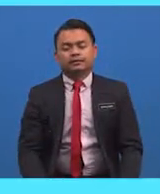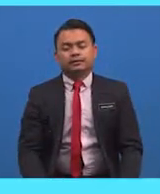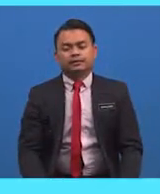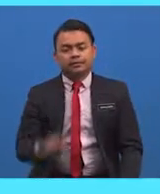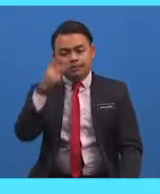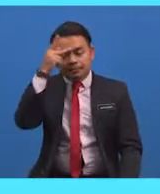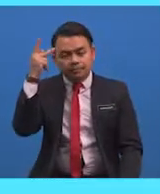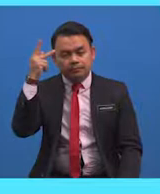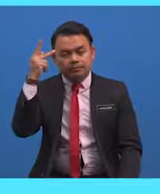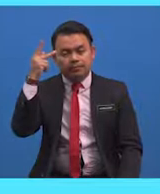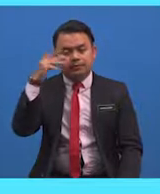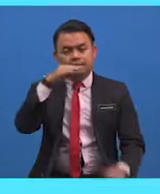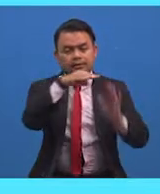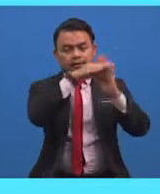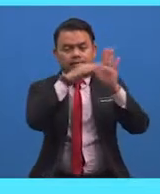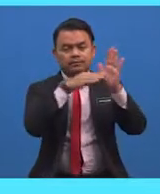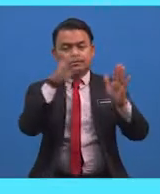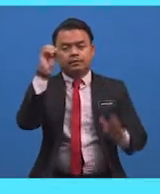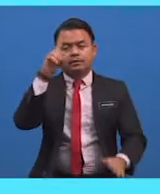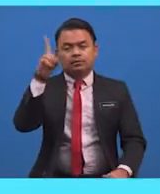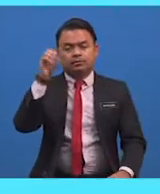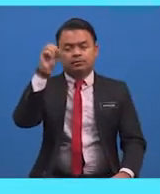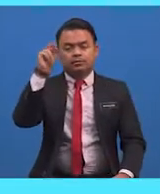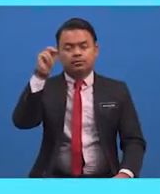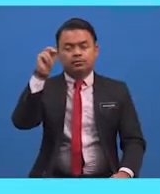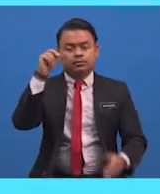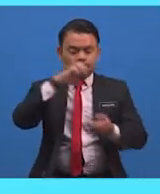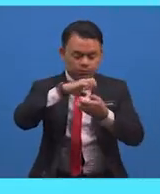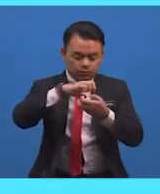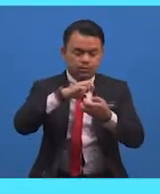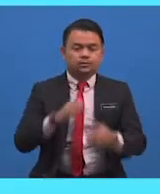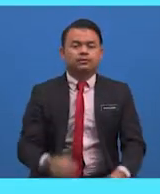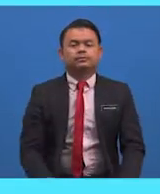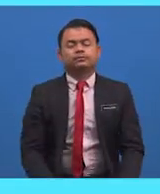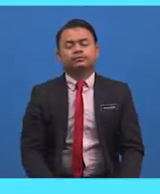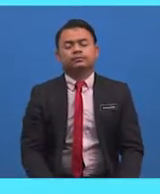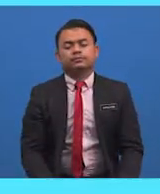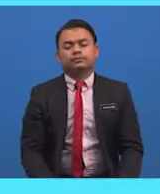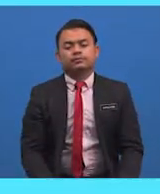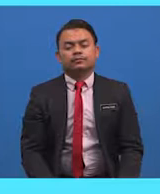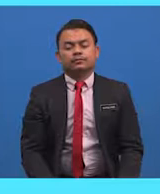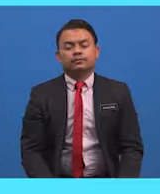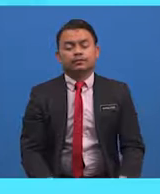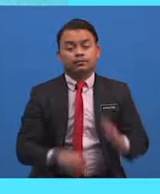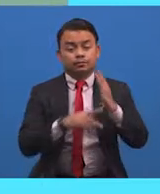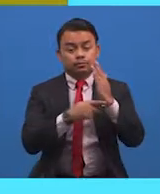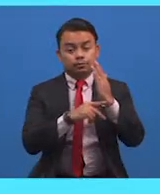menyebabkan lapisan ozon musnah. Punca terakhir penipisan lapisan ozon